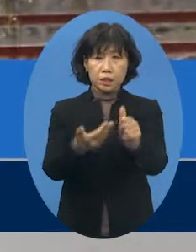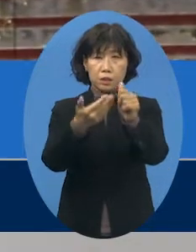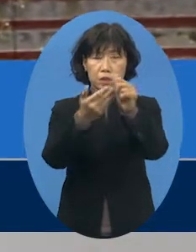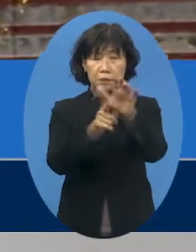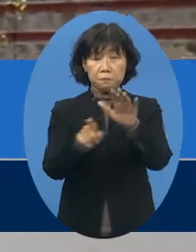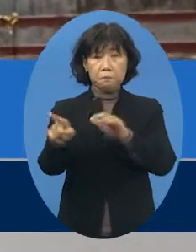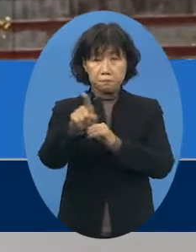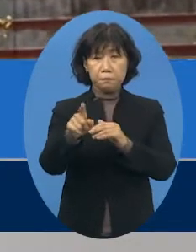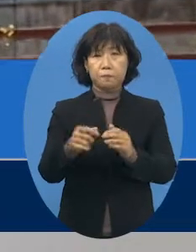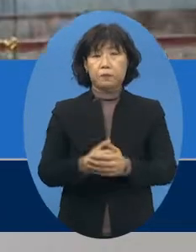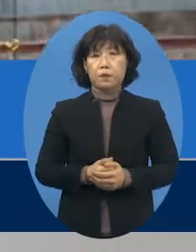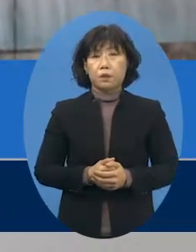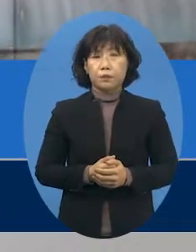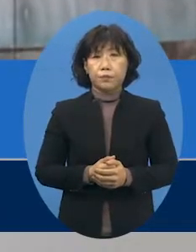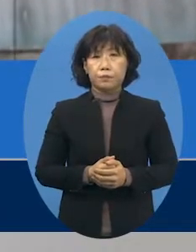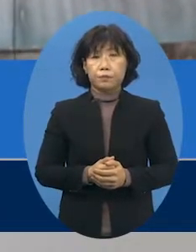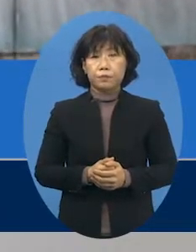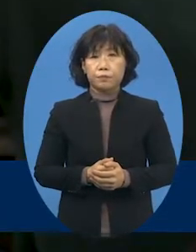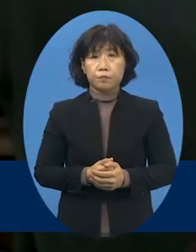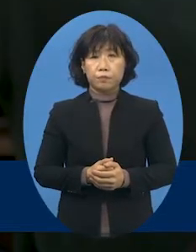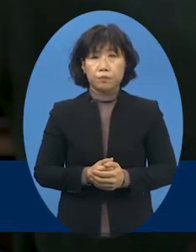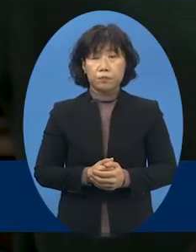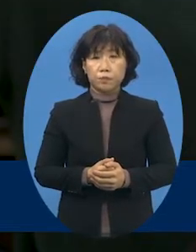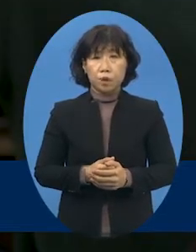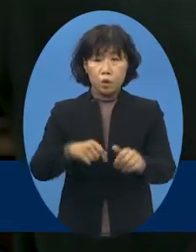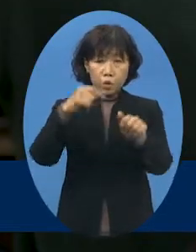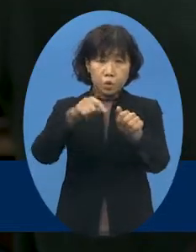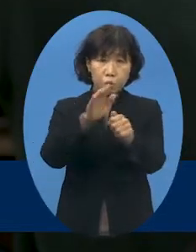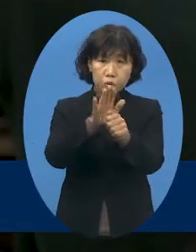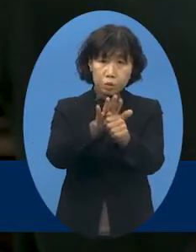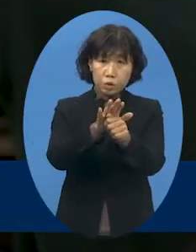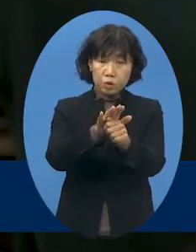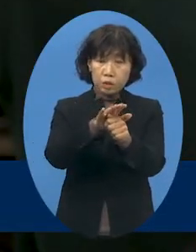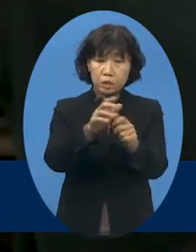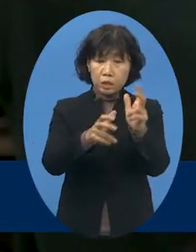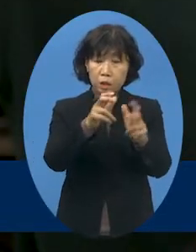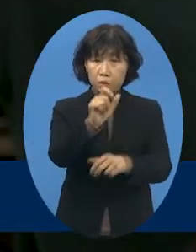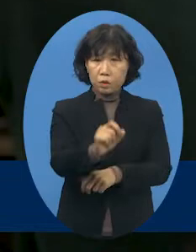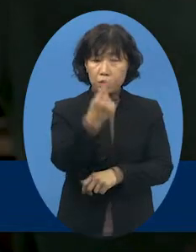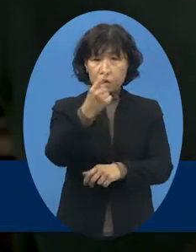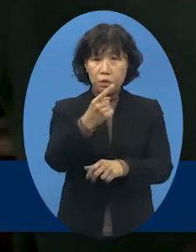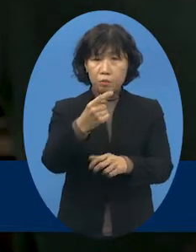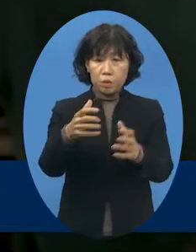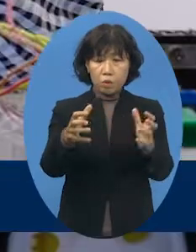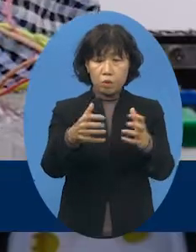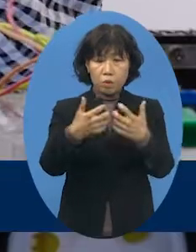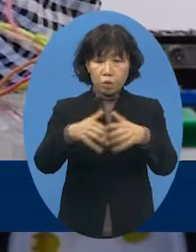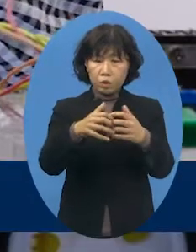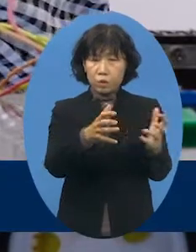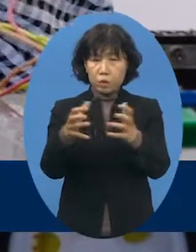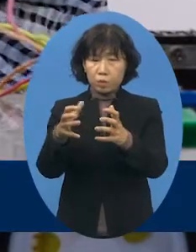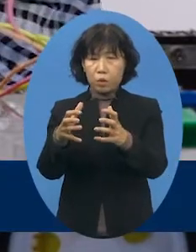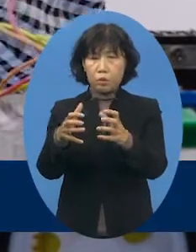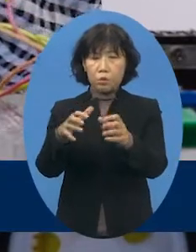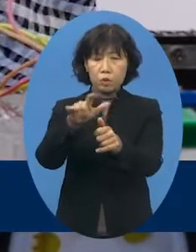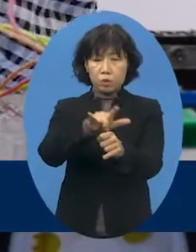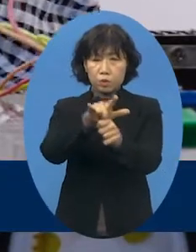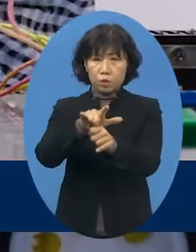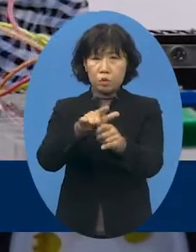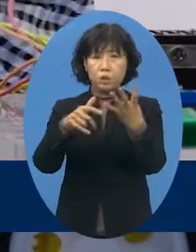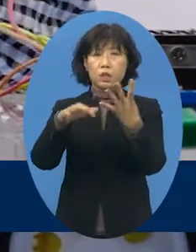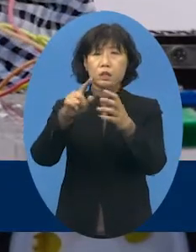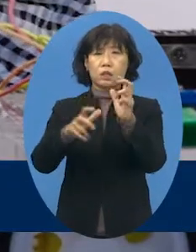미래인재 양성에 나서 합니다 군은 교육경비 보조금 직원을 통해 코딩 로봇 드론 등 4차